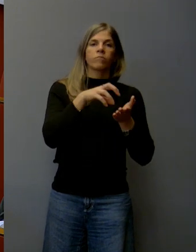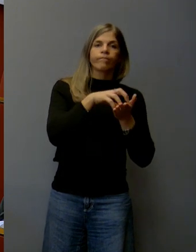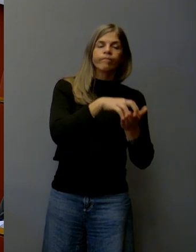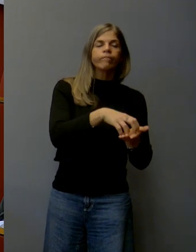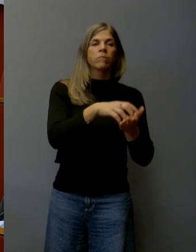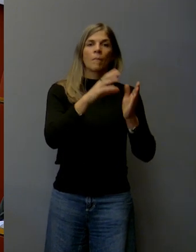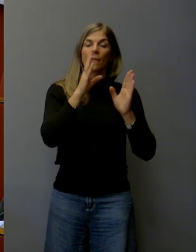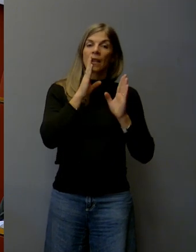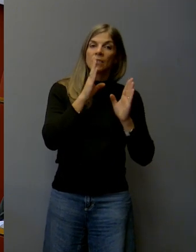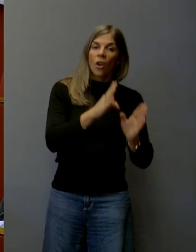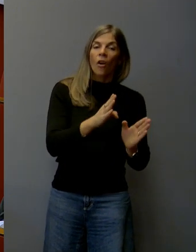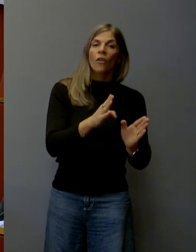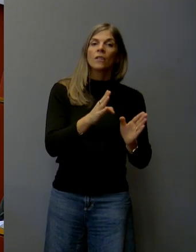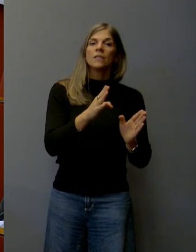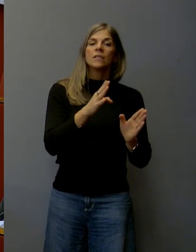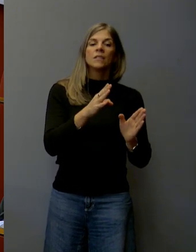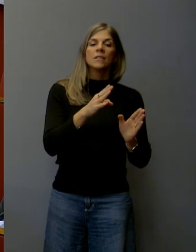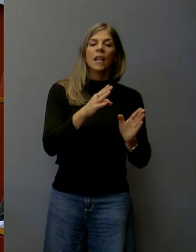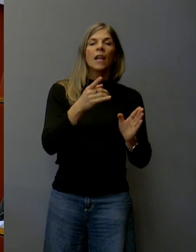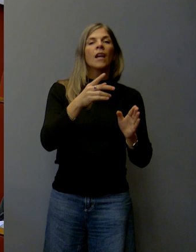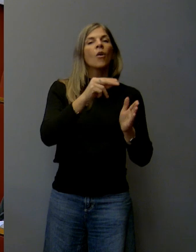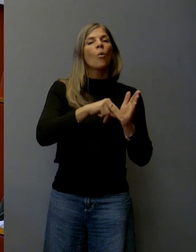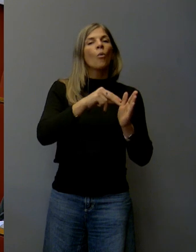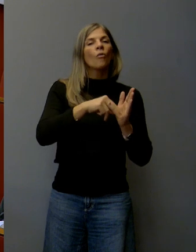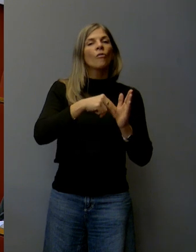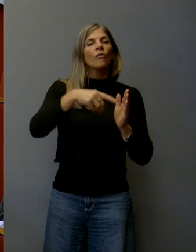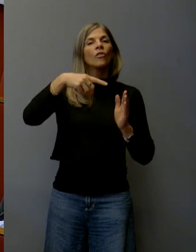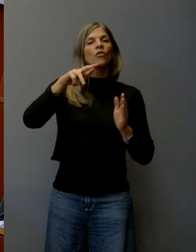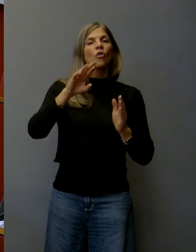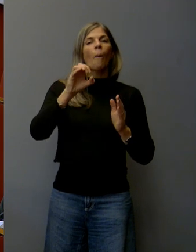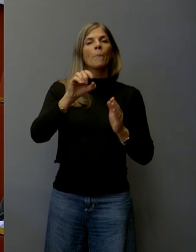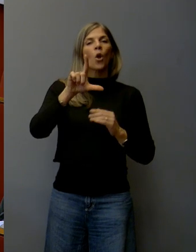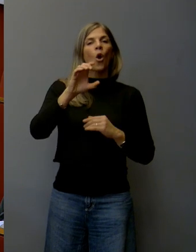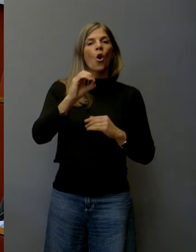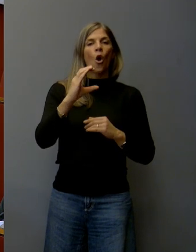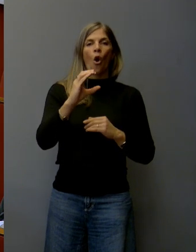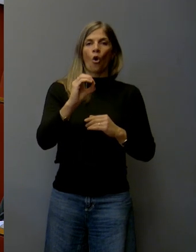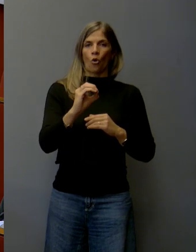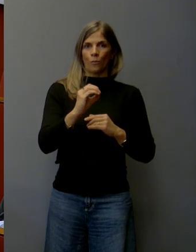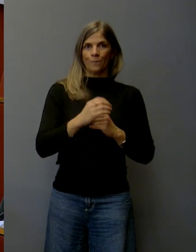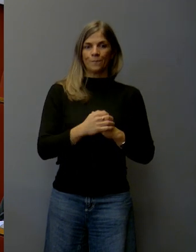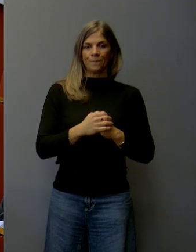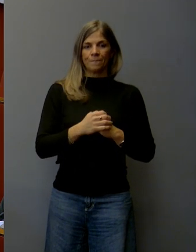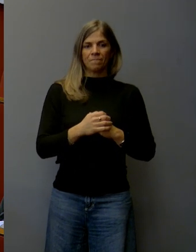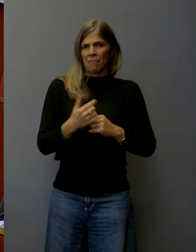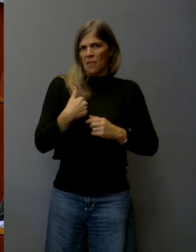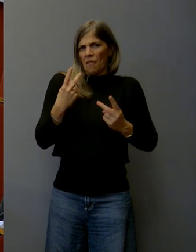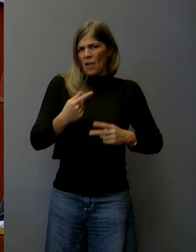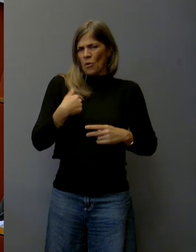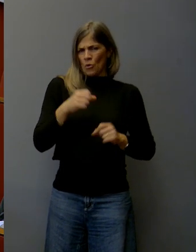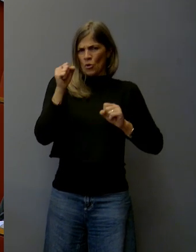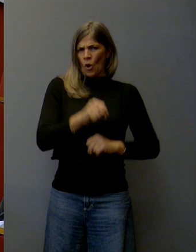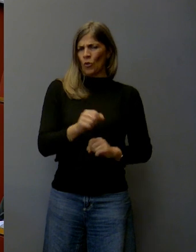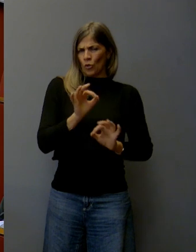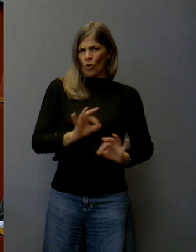che è rivolta alle Pro Loco Ora io non ho nulla contro il Proloco in generale però